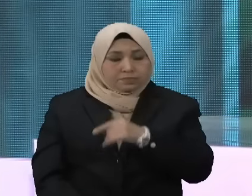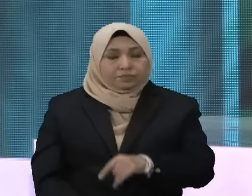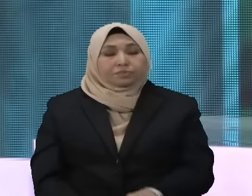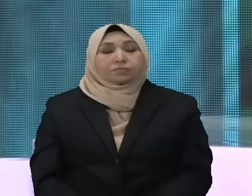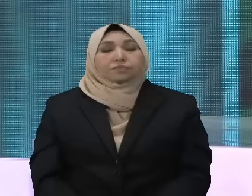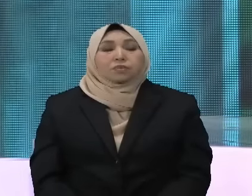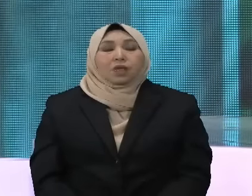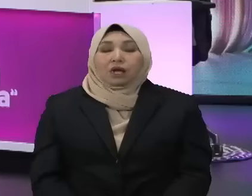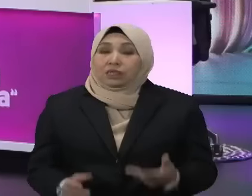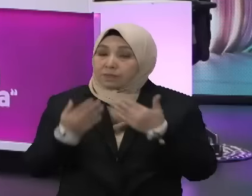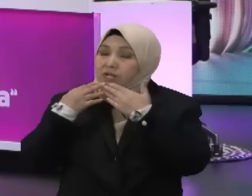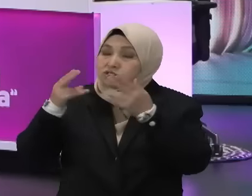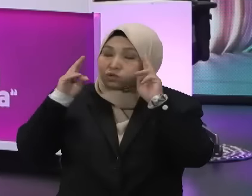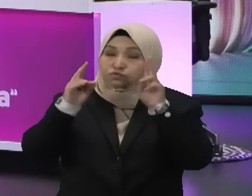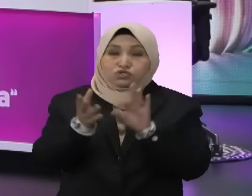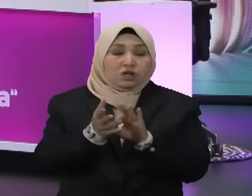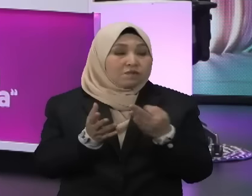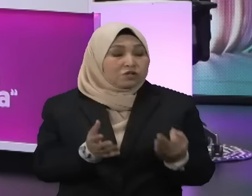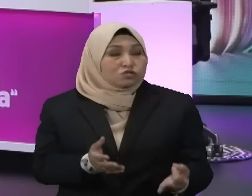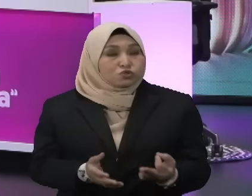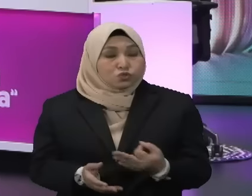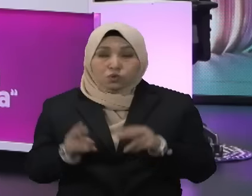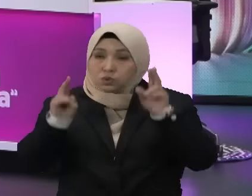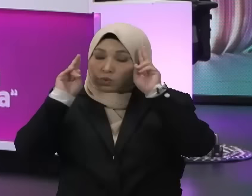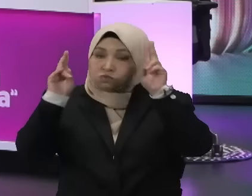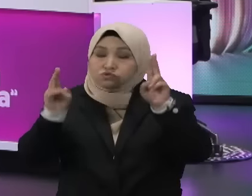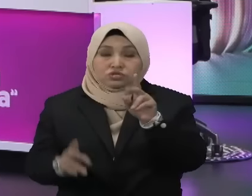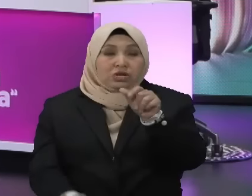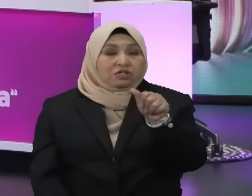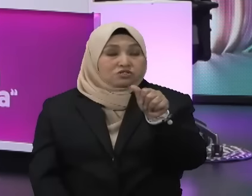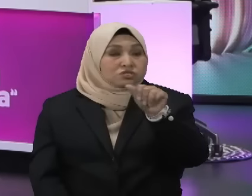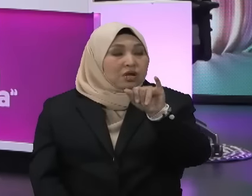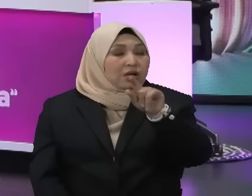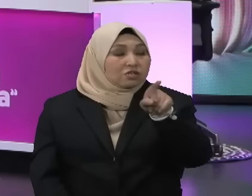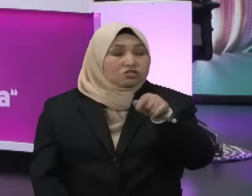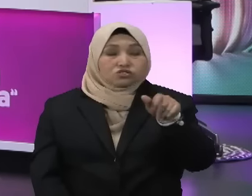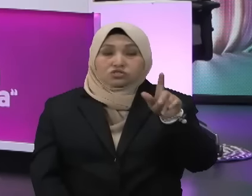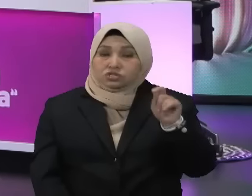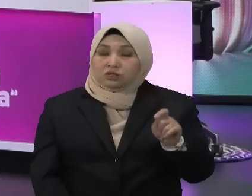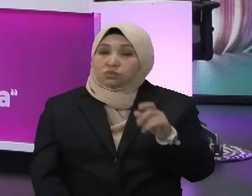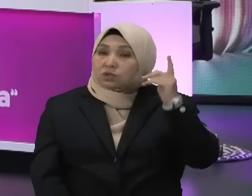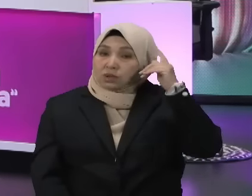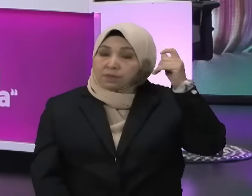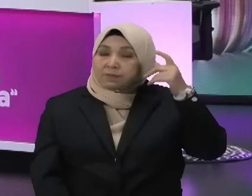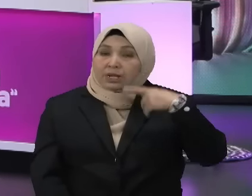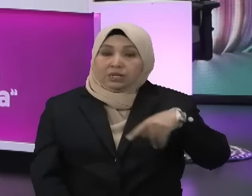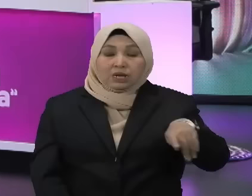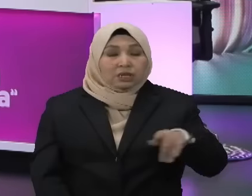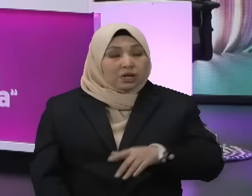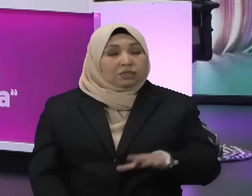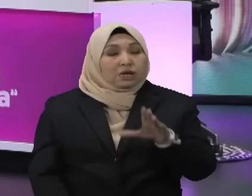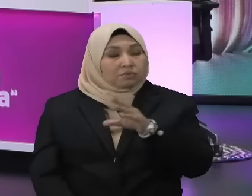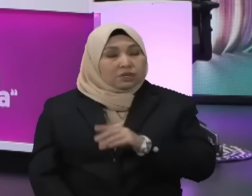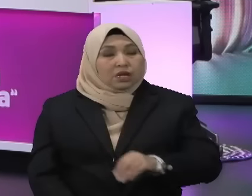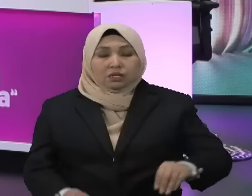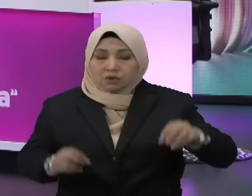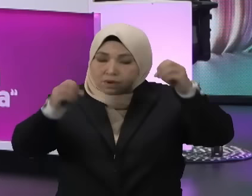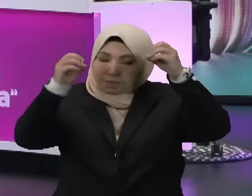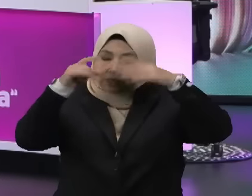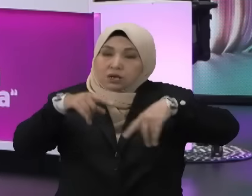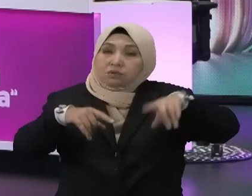Tarmizi. Terima kasih Al-Fadhil Ustaz Fazrul, Al-Fadhil Ustaz Aizat. Subhanallah. Tuan-tuan dan puan-puan ibu ayah yang dibonda dikasih dirahmati Allah,